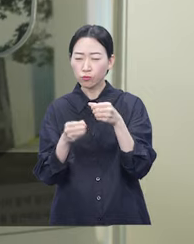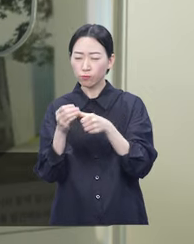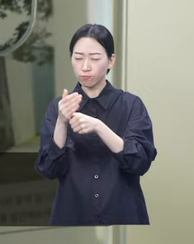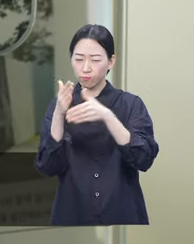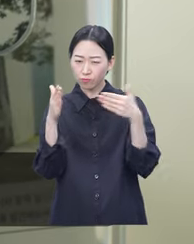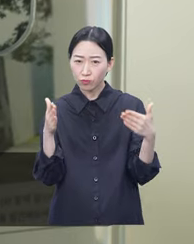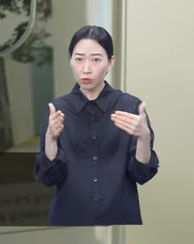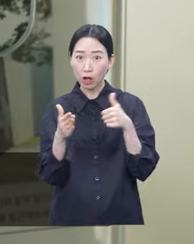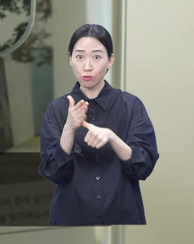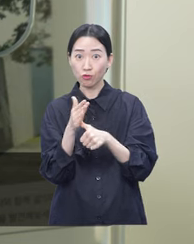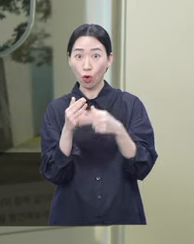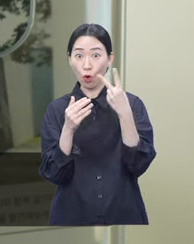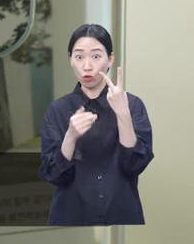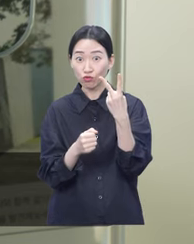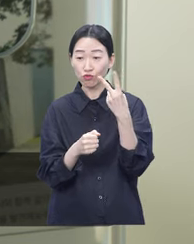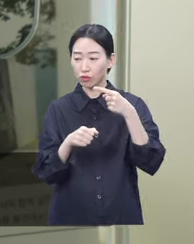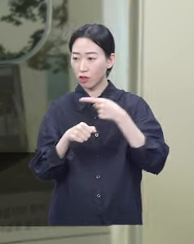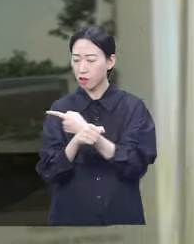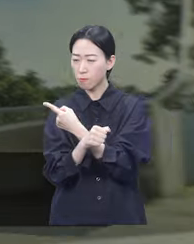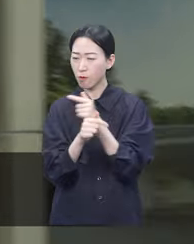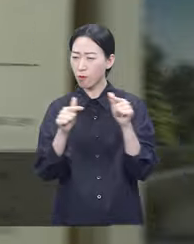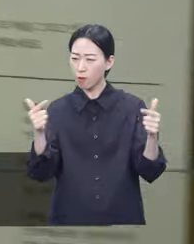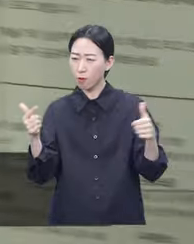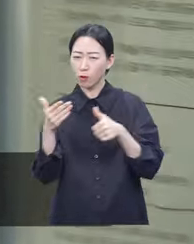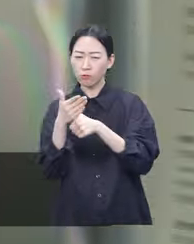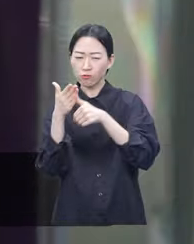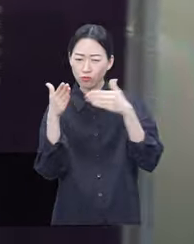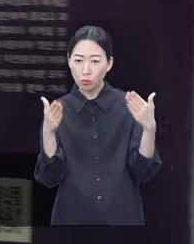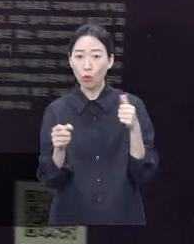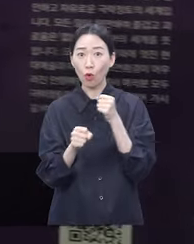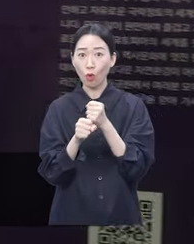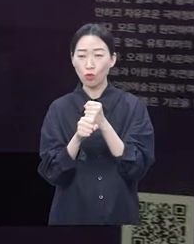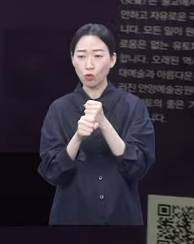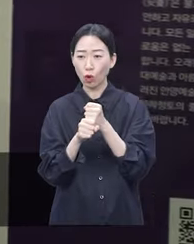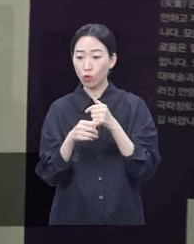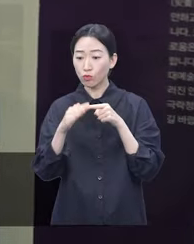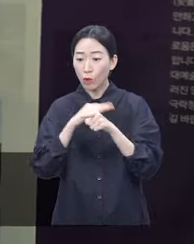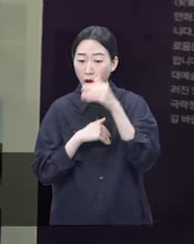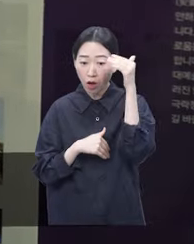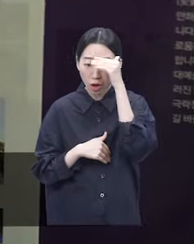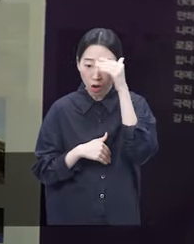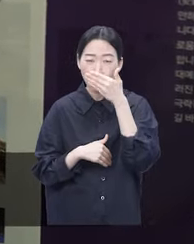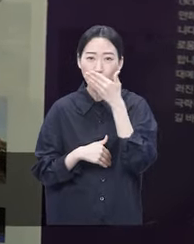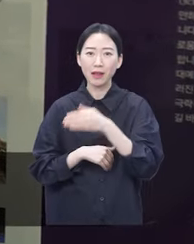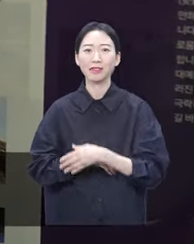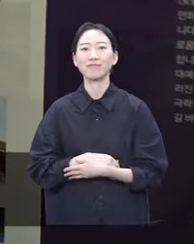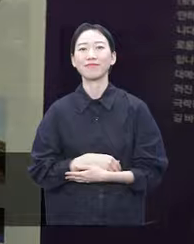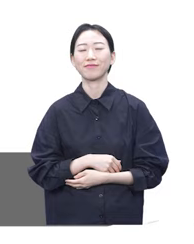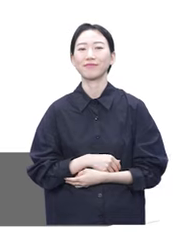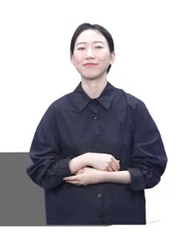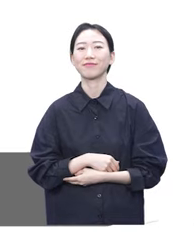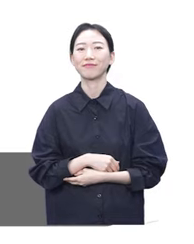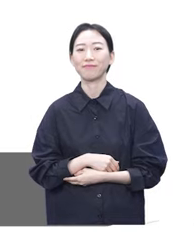반연산수, 넥스트 아키텍츠의 비밀의 숲 등 다양한 작품들이 관람객들을 맞이하고 있습니다.